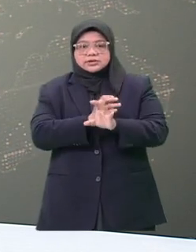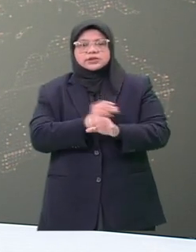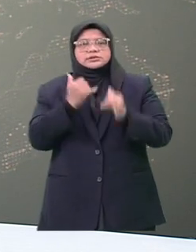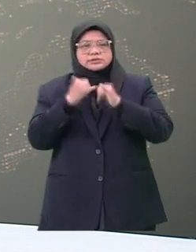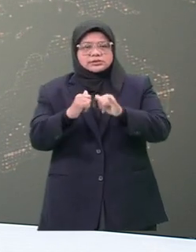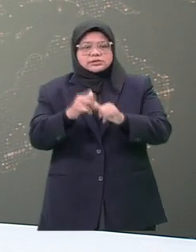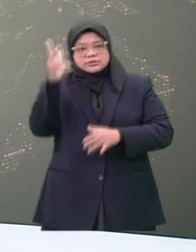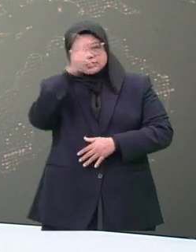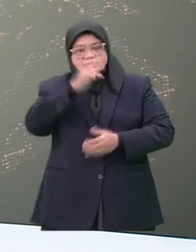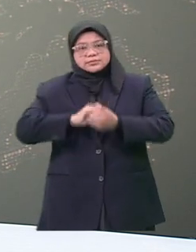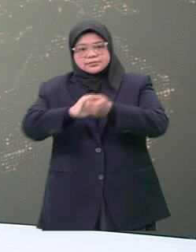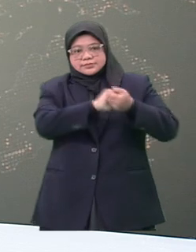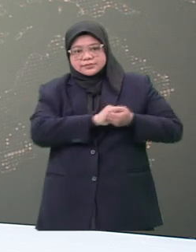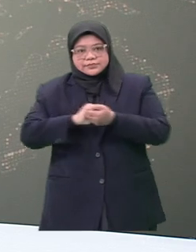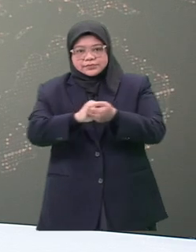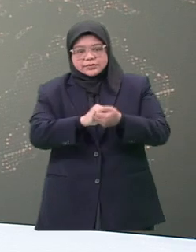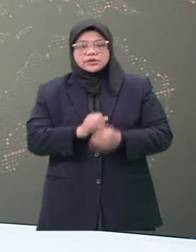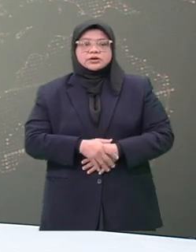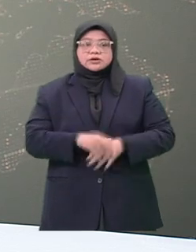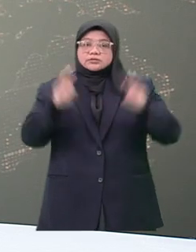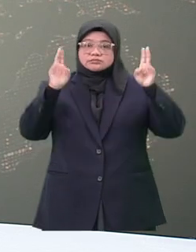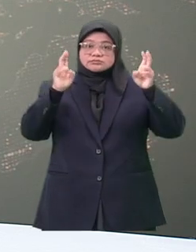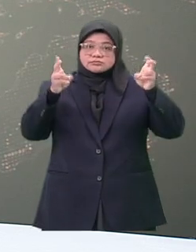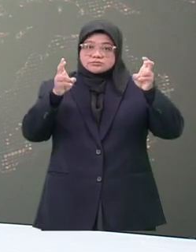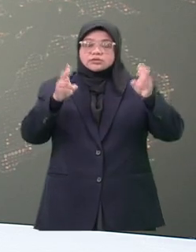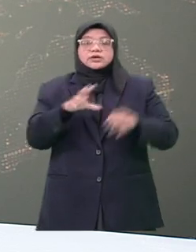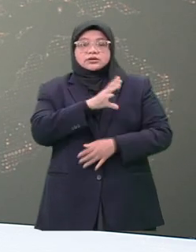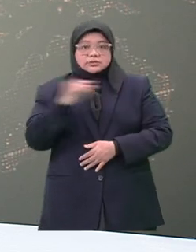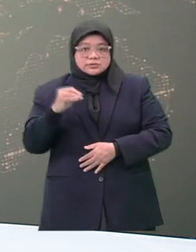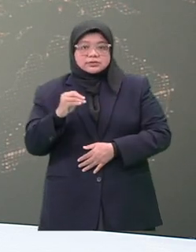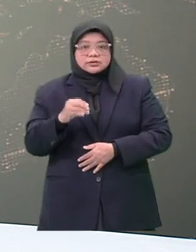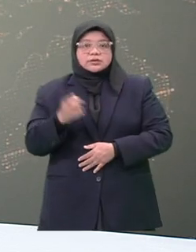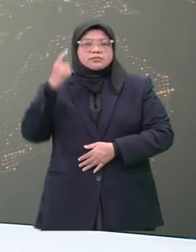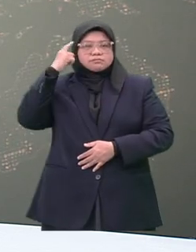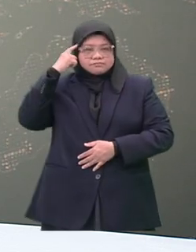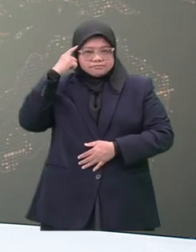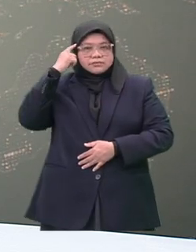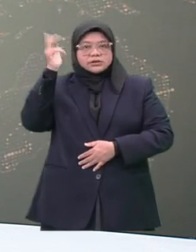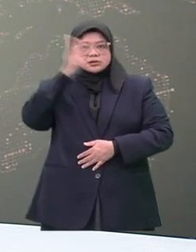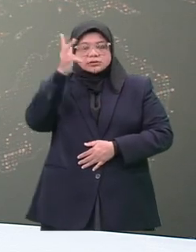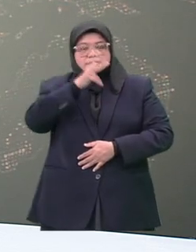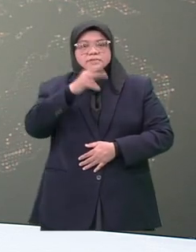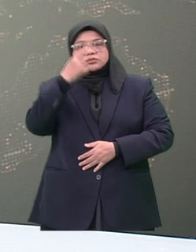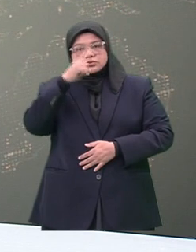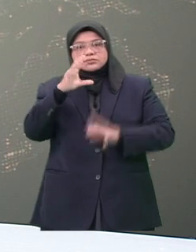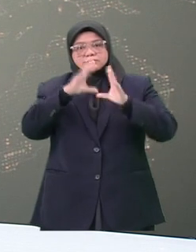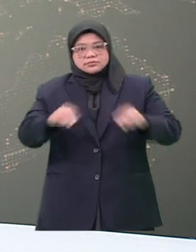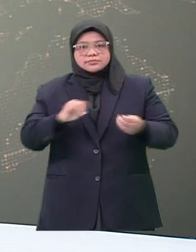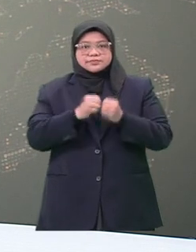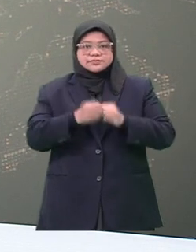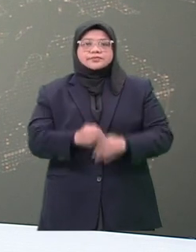menanti kerajaan perpaduan. Bukan sahaja berkenaan dengan isu-isu itu sendiri, tapi persepsi terhadap kerajaan dalam menangani isu